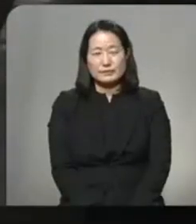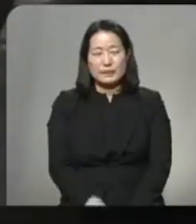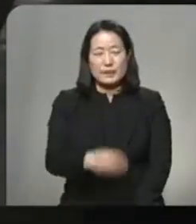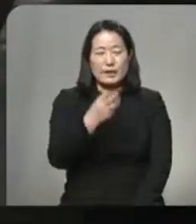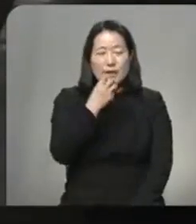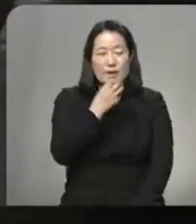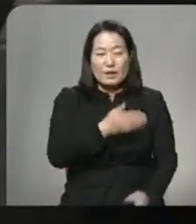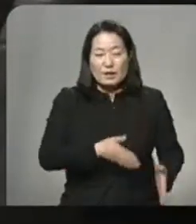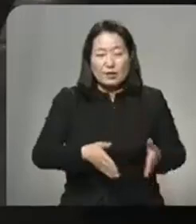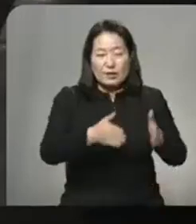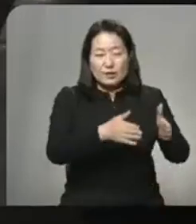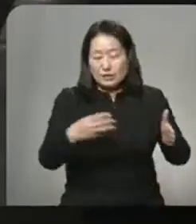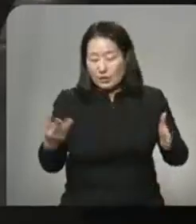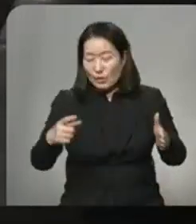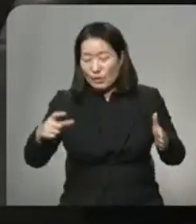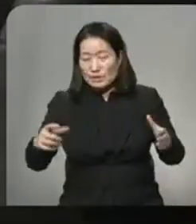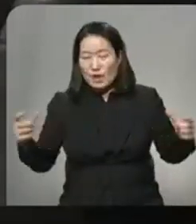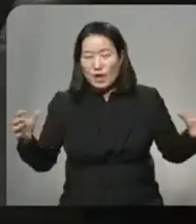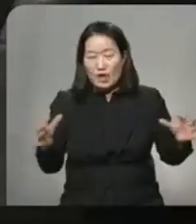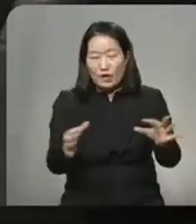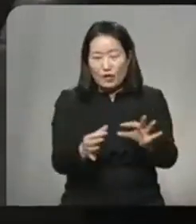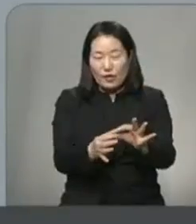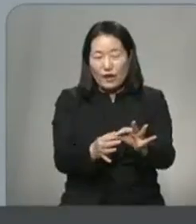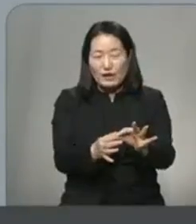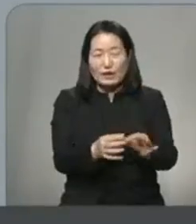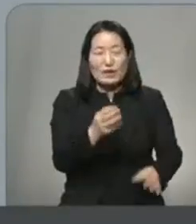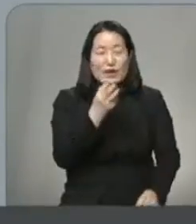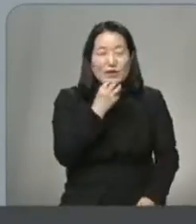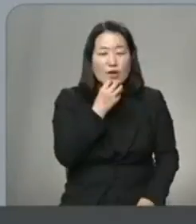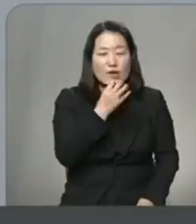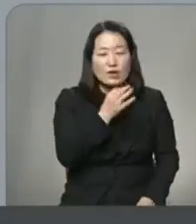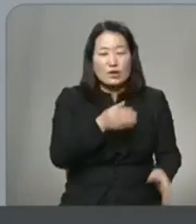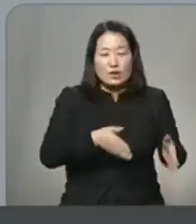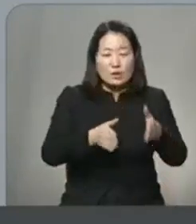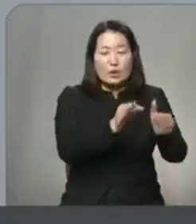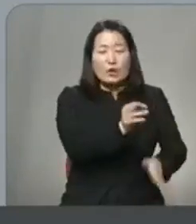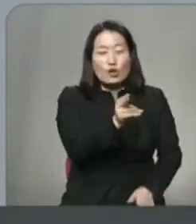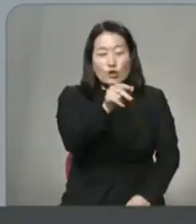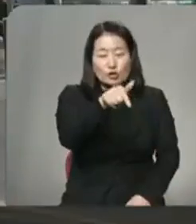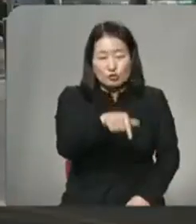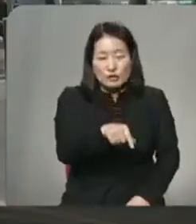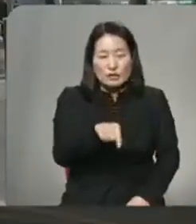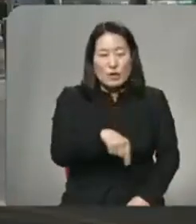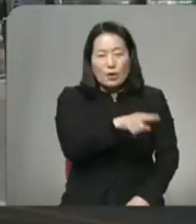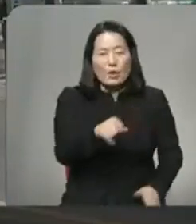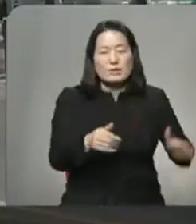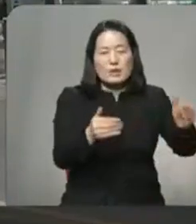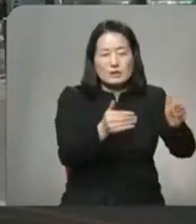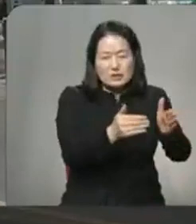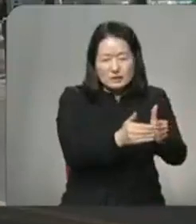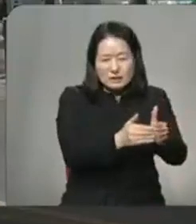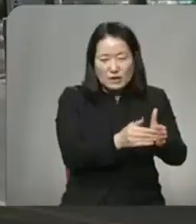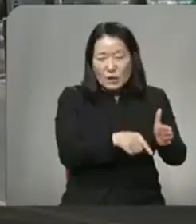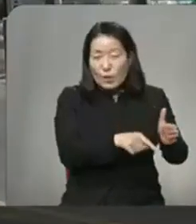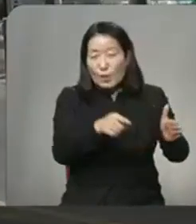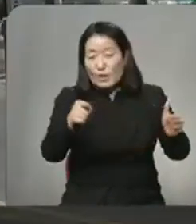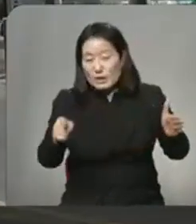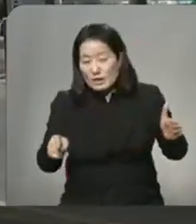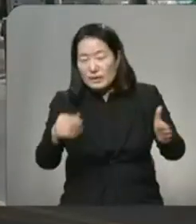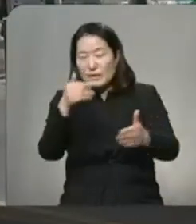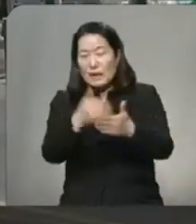경기도에서 강원도를 연결하는 경 강 선 은 경기도 여주 역에서 끊겨 있습니다 여주에서 원주까지 남은 구간은